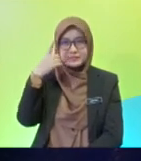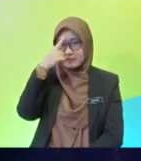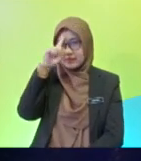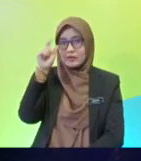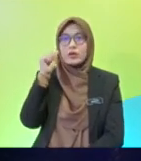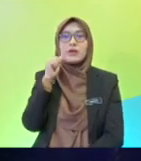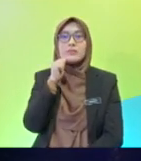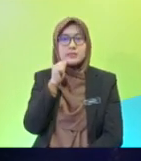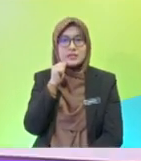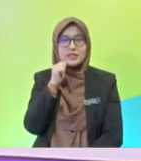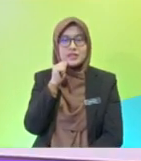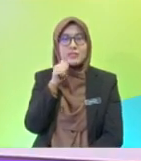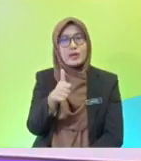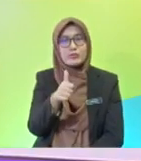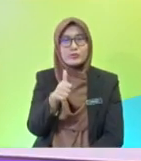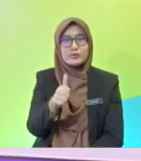Rina